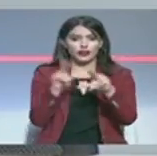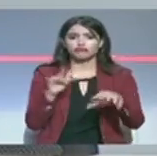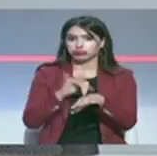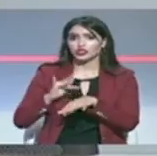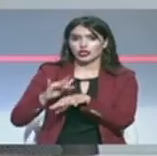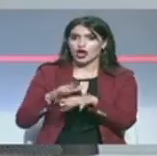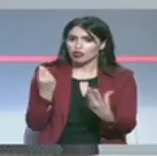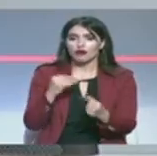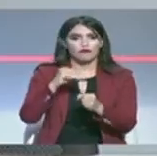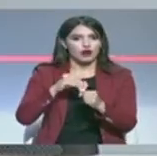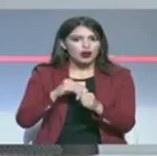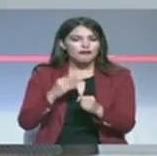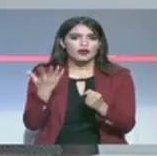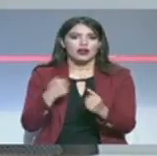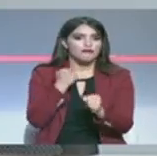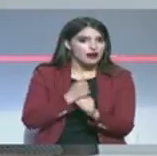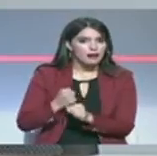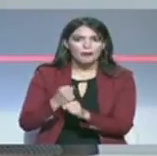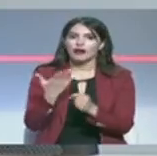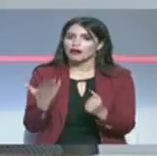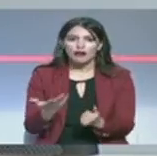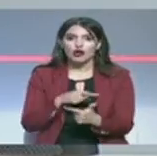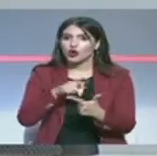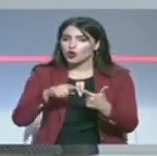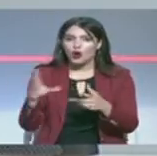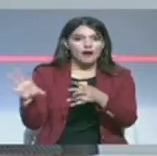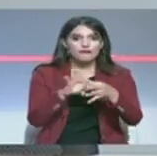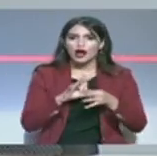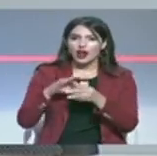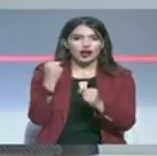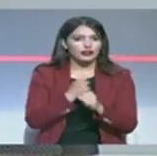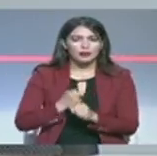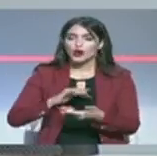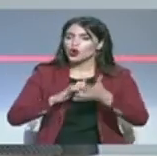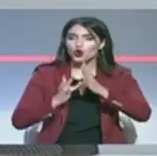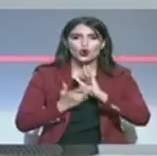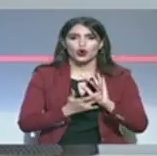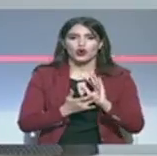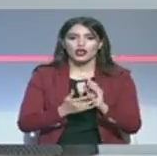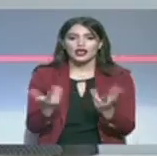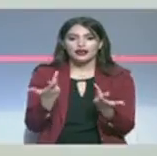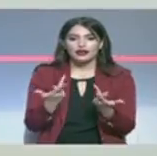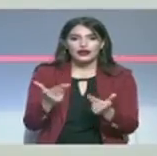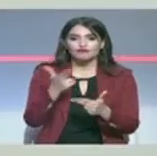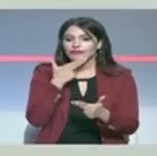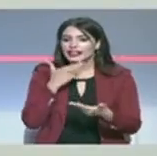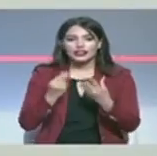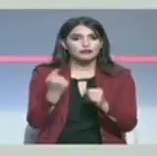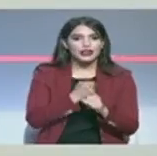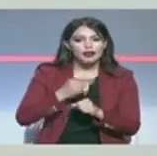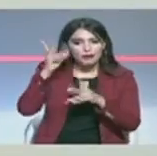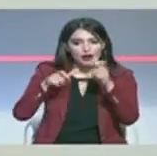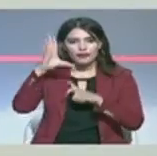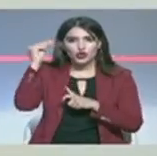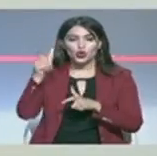المنوال الاقتصادي، في طريقة العمل، في علاقات الشغلية، في نوعية الكفاءات. ويقول الخبير